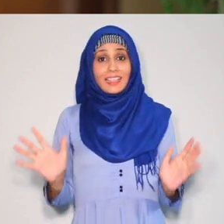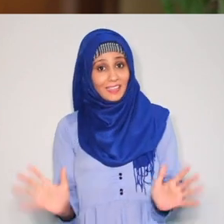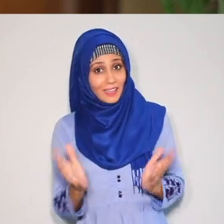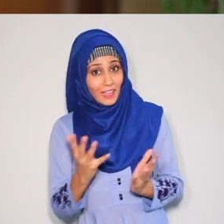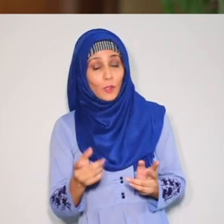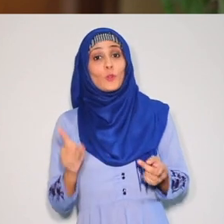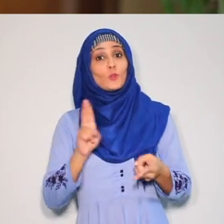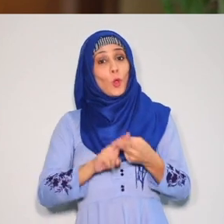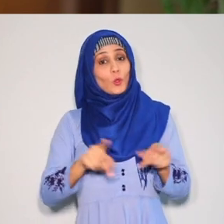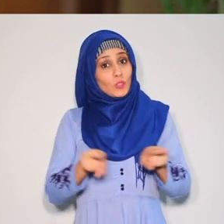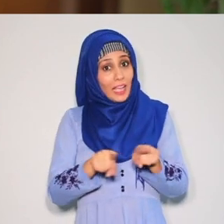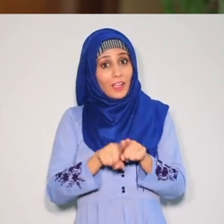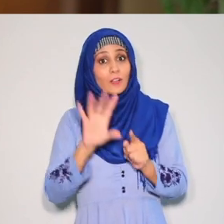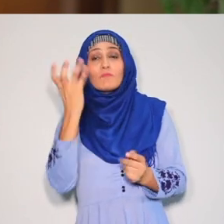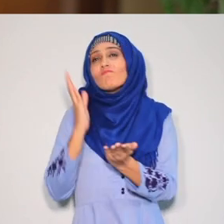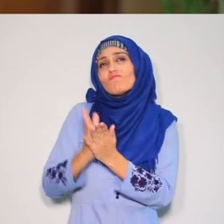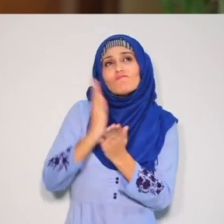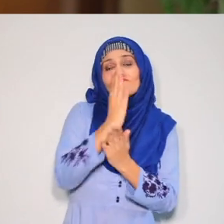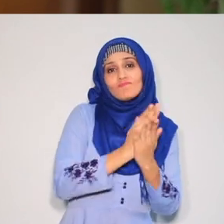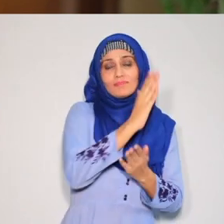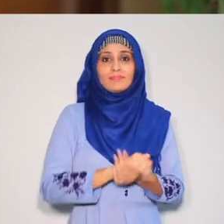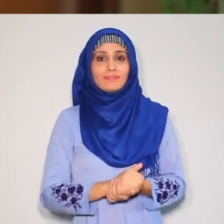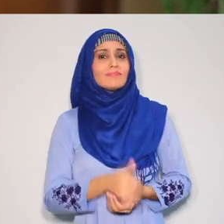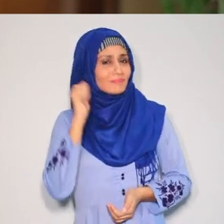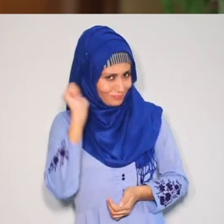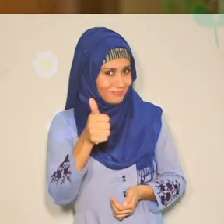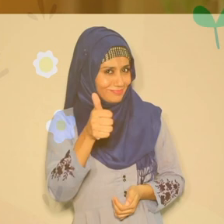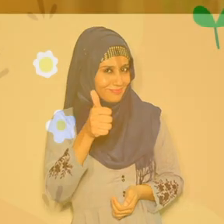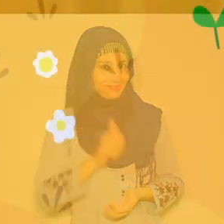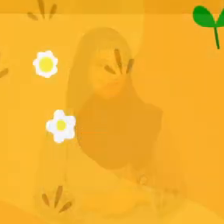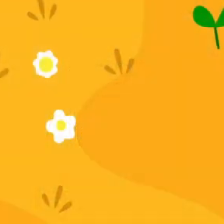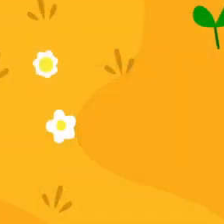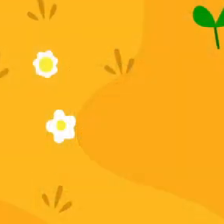खेलने का और दोस्तों के साथ सफर करने का। क्यों,